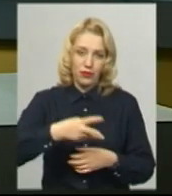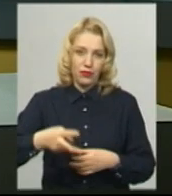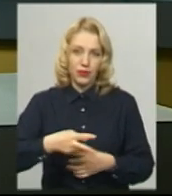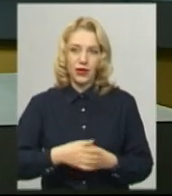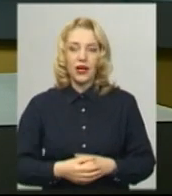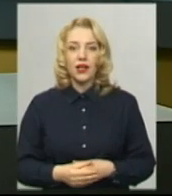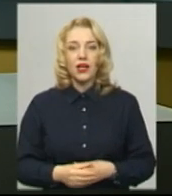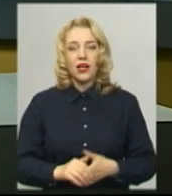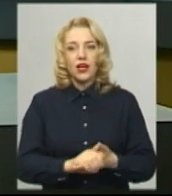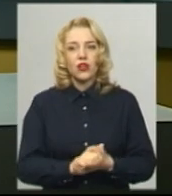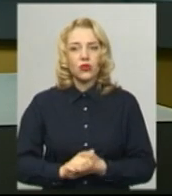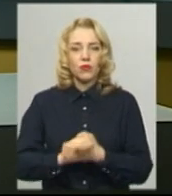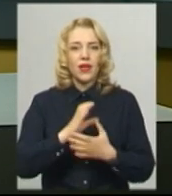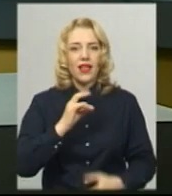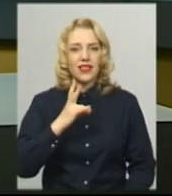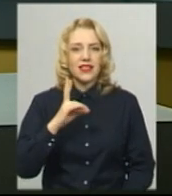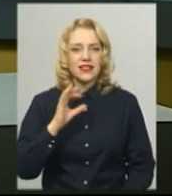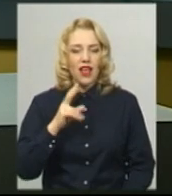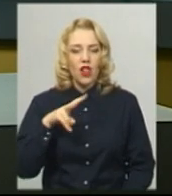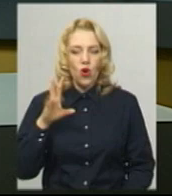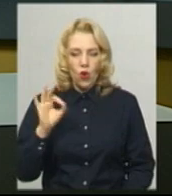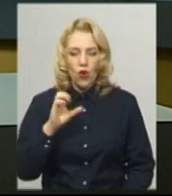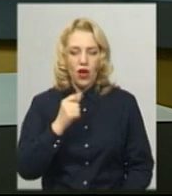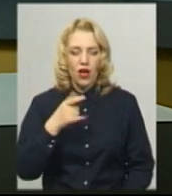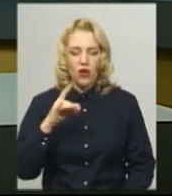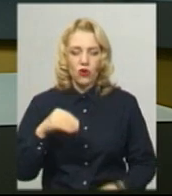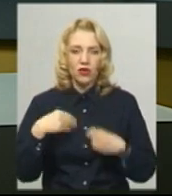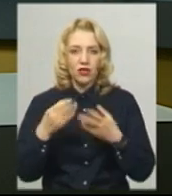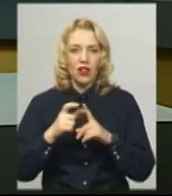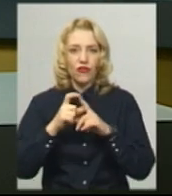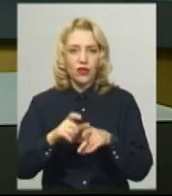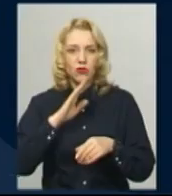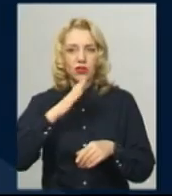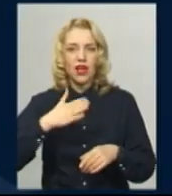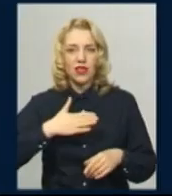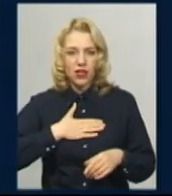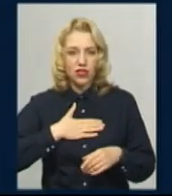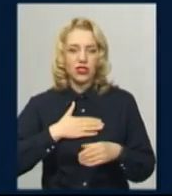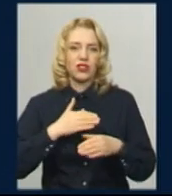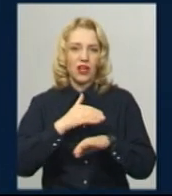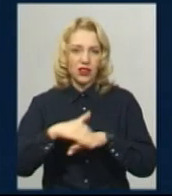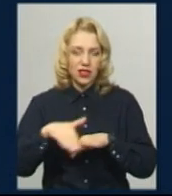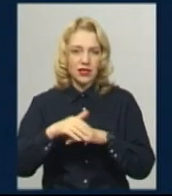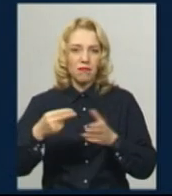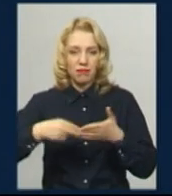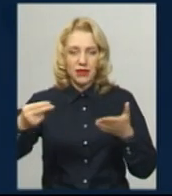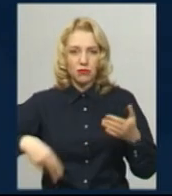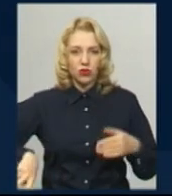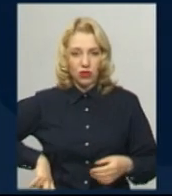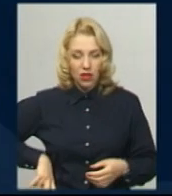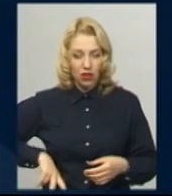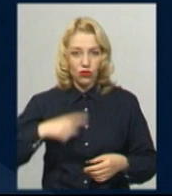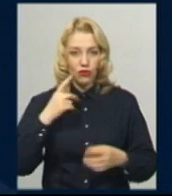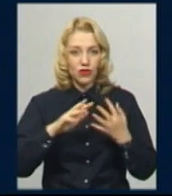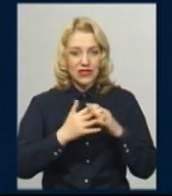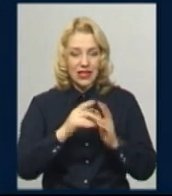ТОВ «Енселко Агро» надало нам відповідь на наш запит за підписом директора Олександра Ременяка. В листі, зокрема, йдеться в населених